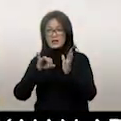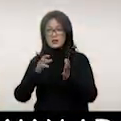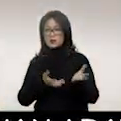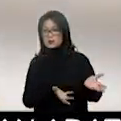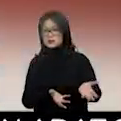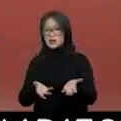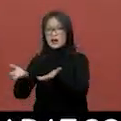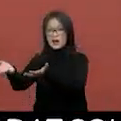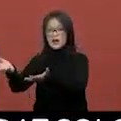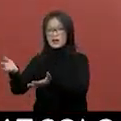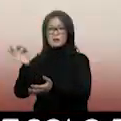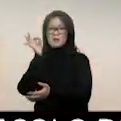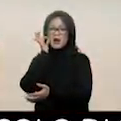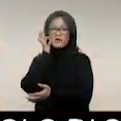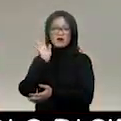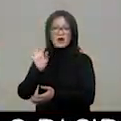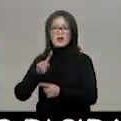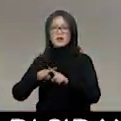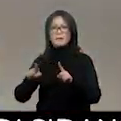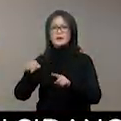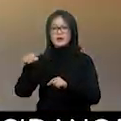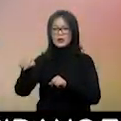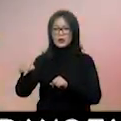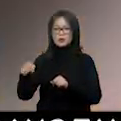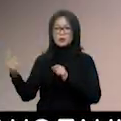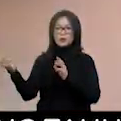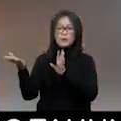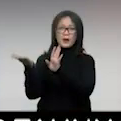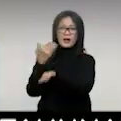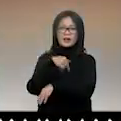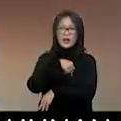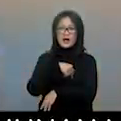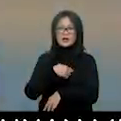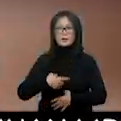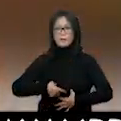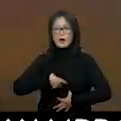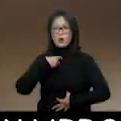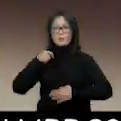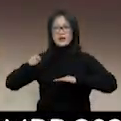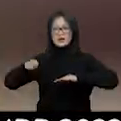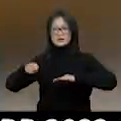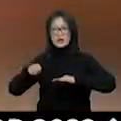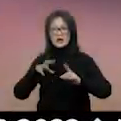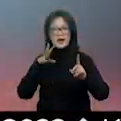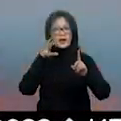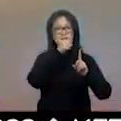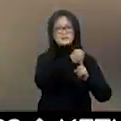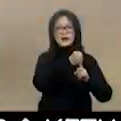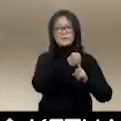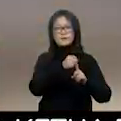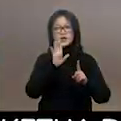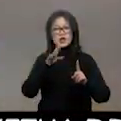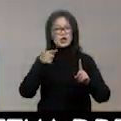Namun bukannya meminta maaf, Mariana justru kembali dengan membawa pengacara. Ia bahkan mengintimidasi korban dengan melaporkan balik atas